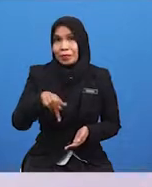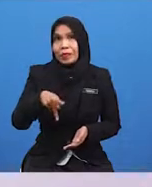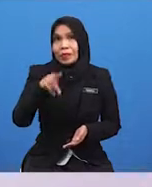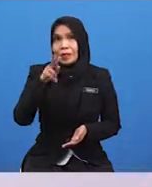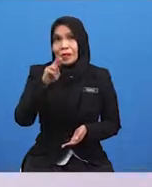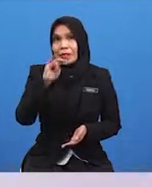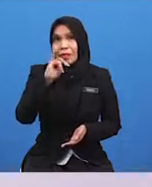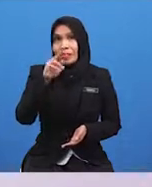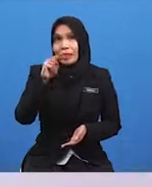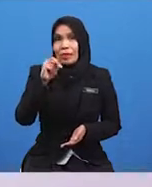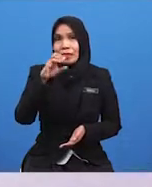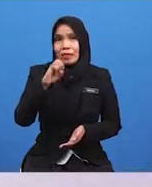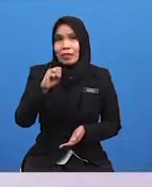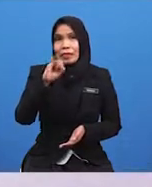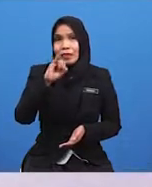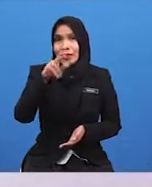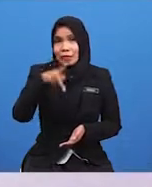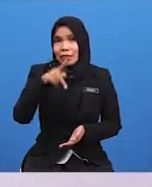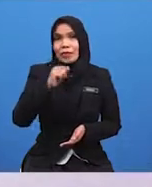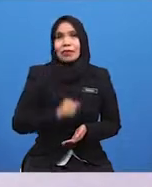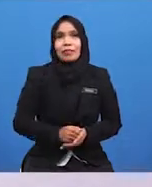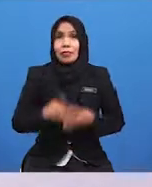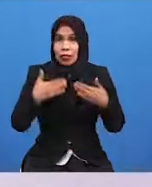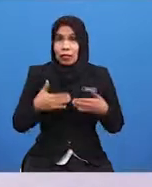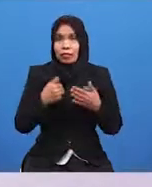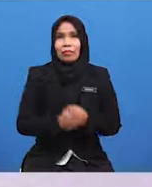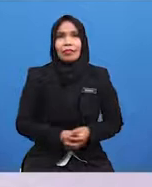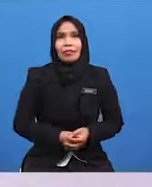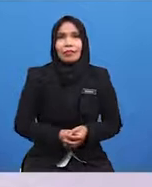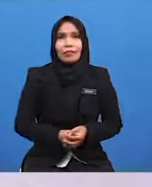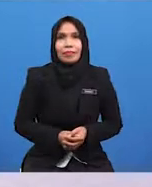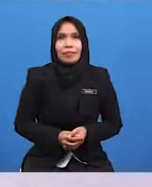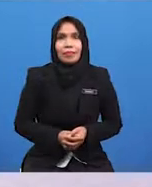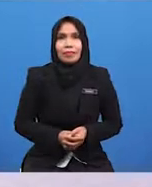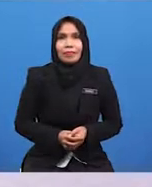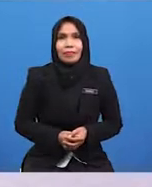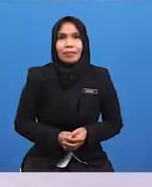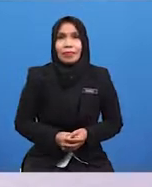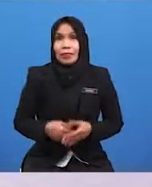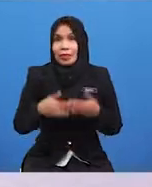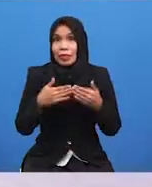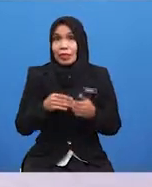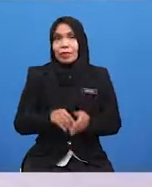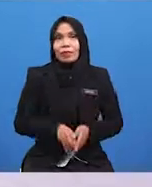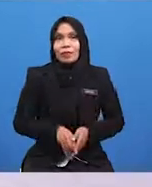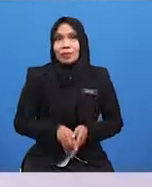menghormati diri yang seterusnya adalah hidup berdisiplin